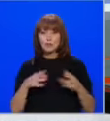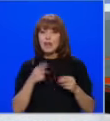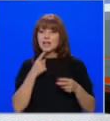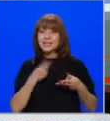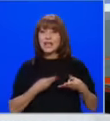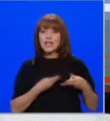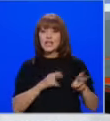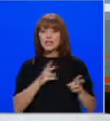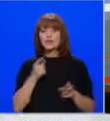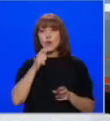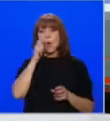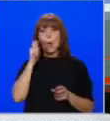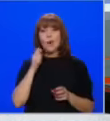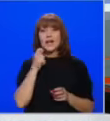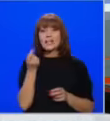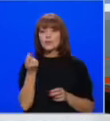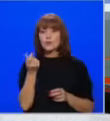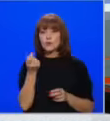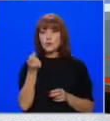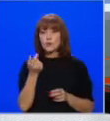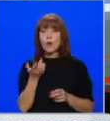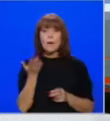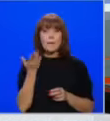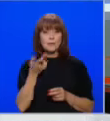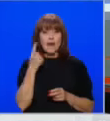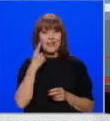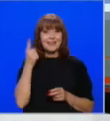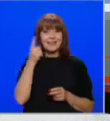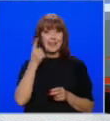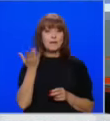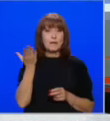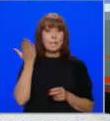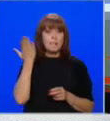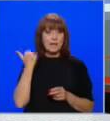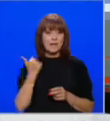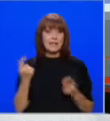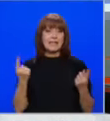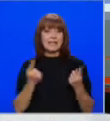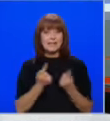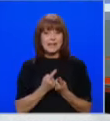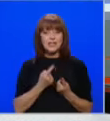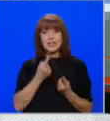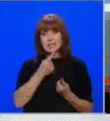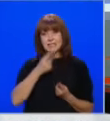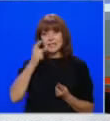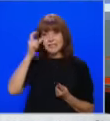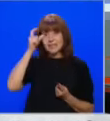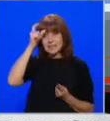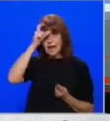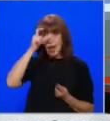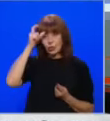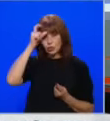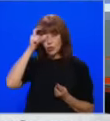на украинско зърно. Атаката стана ден преди президентите на Русия и Турция да се срещнат в Сочи в опит да съживят зърнената сделка